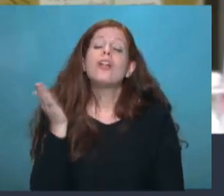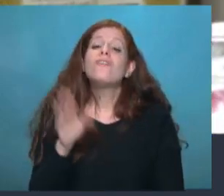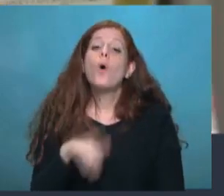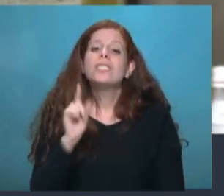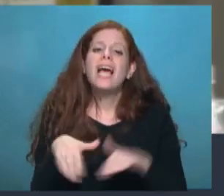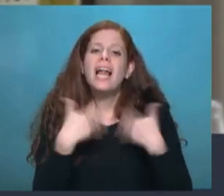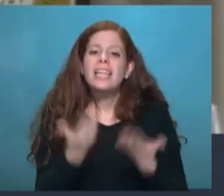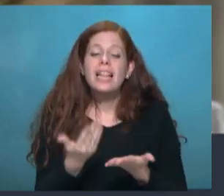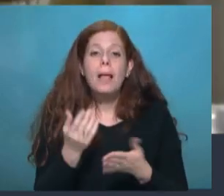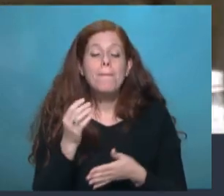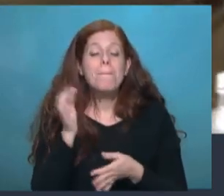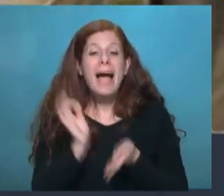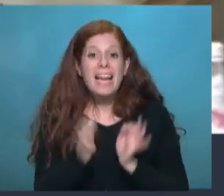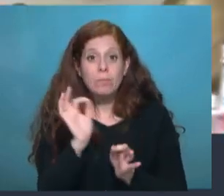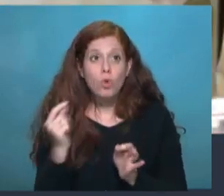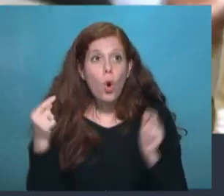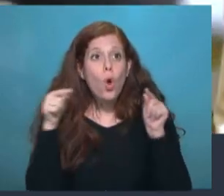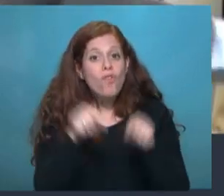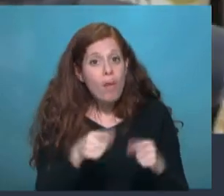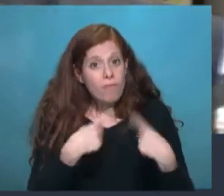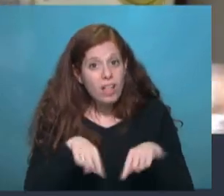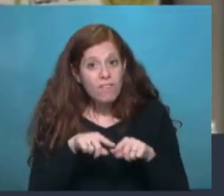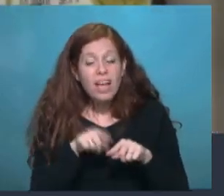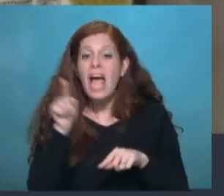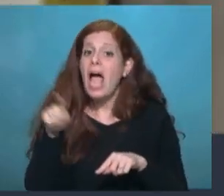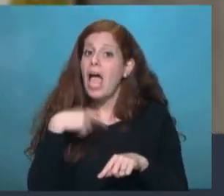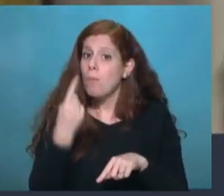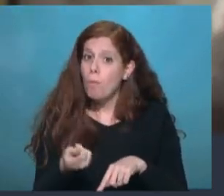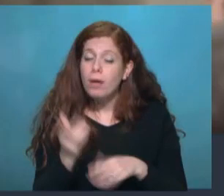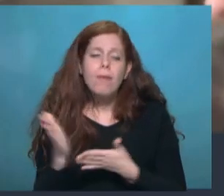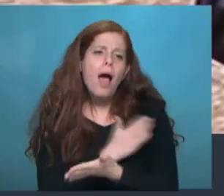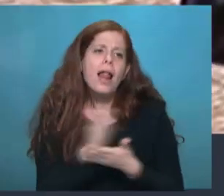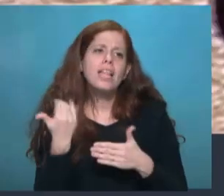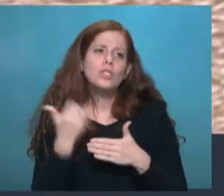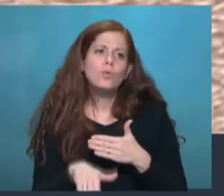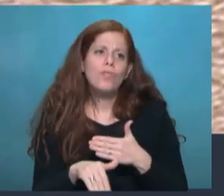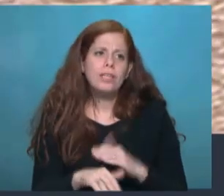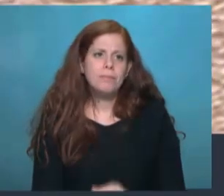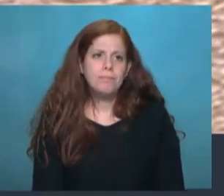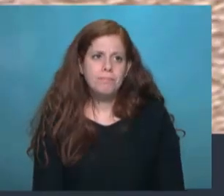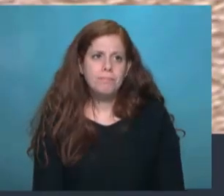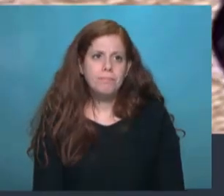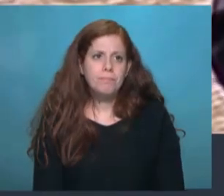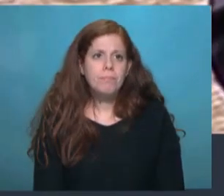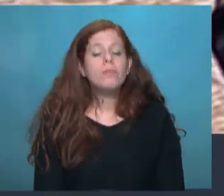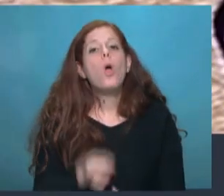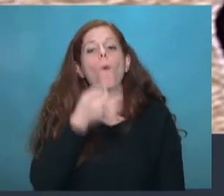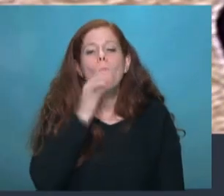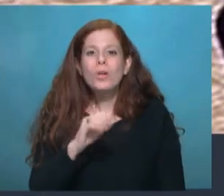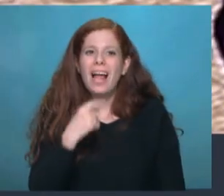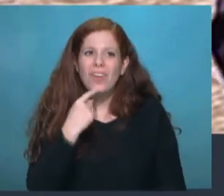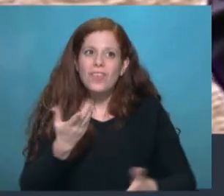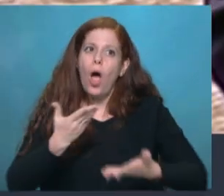לפרקליטי נתניהו להופיע בפני הוועדה, הם אומרים ההחלטה סופית. כי הרי מותר לפי החוק לקבל